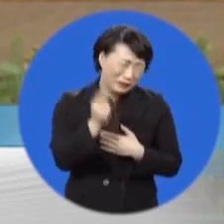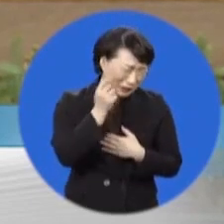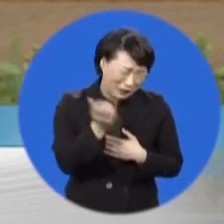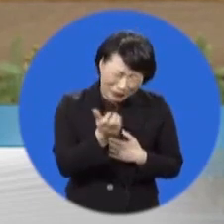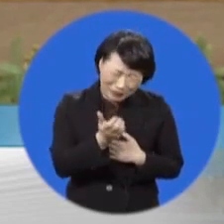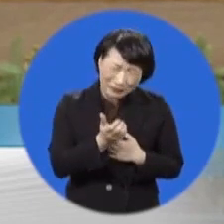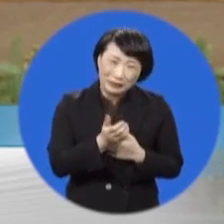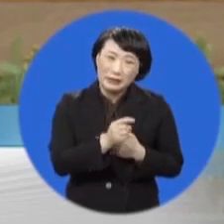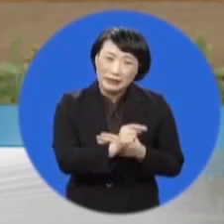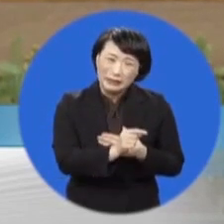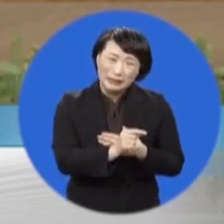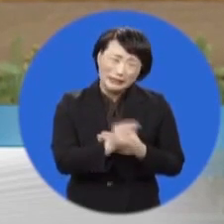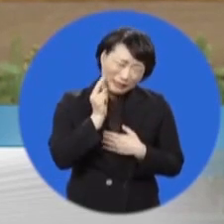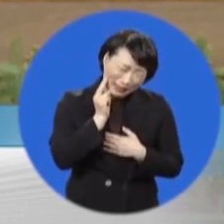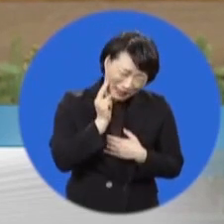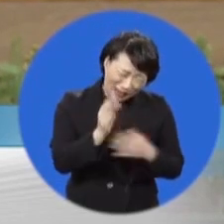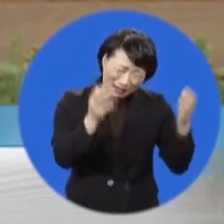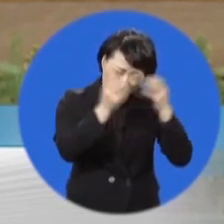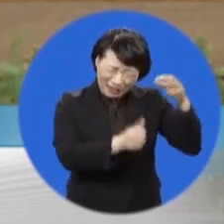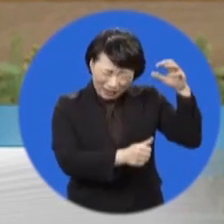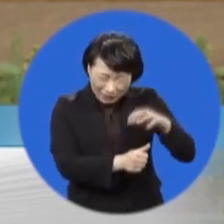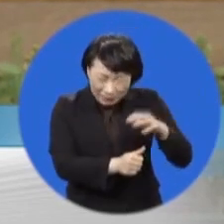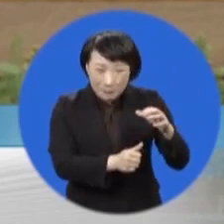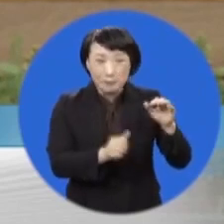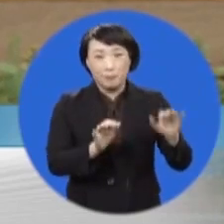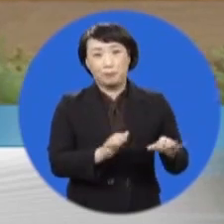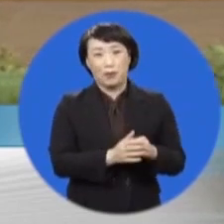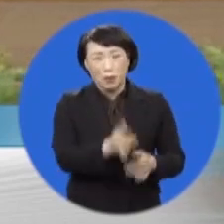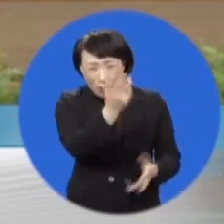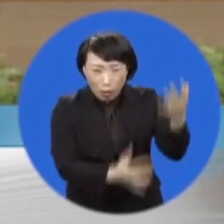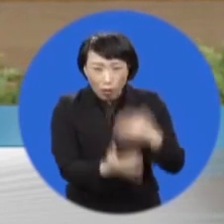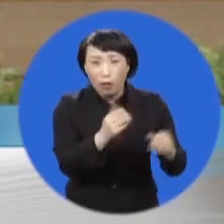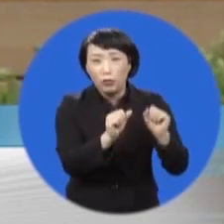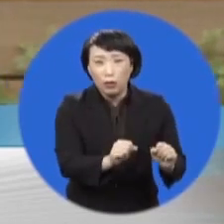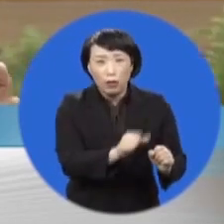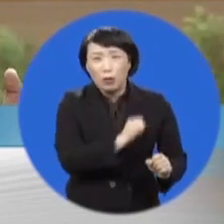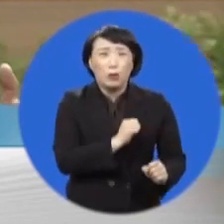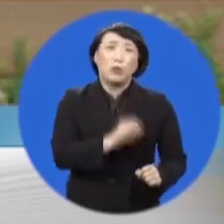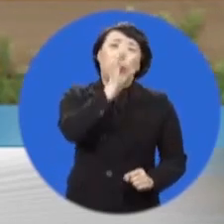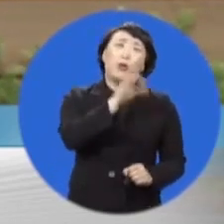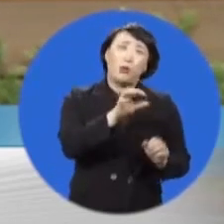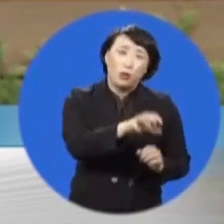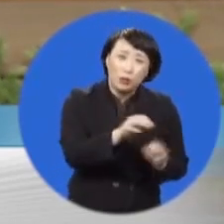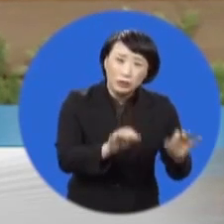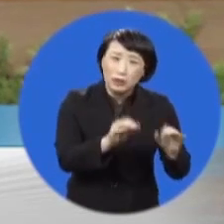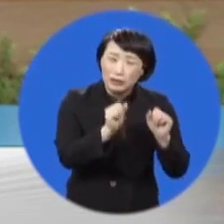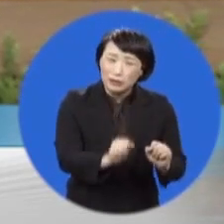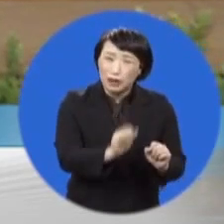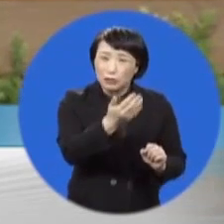있는 젤 이러한 박해를 담으면서 부분 가운데도 견딜수가 언문